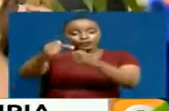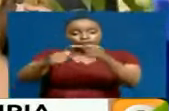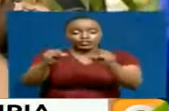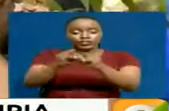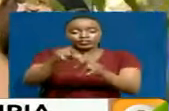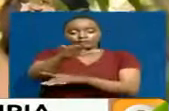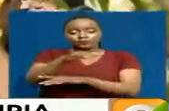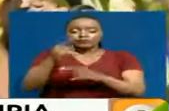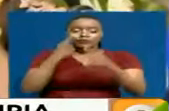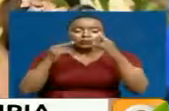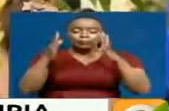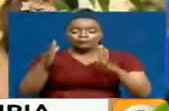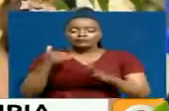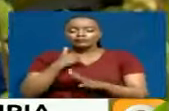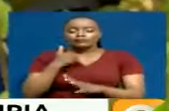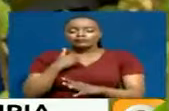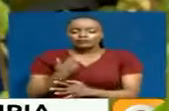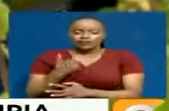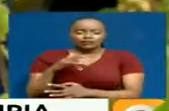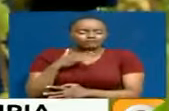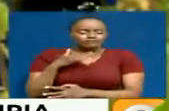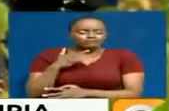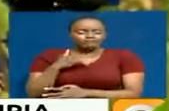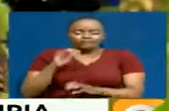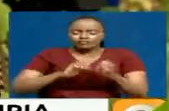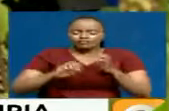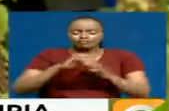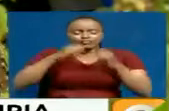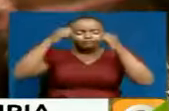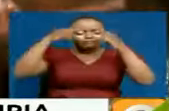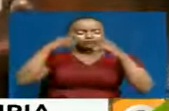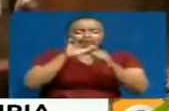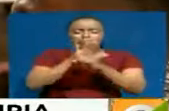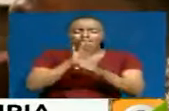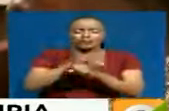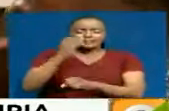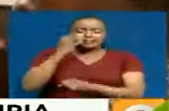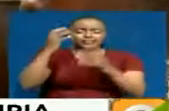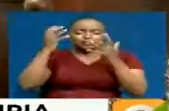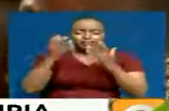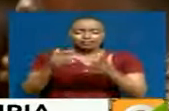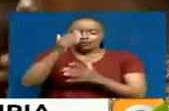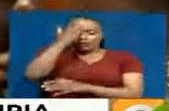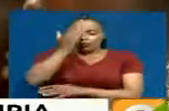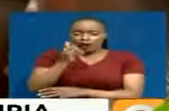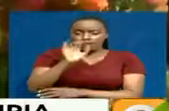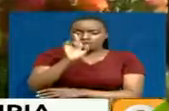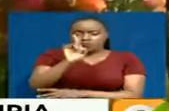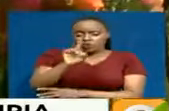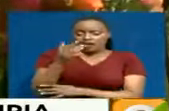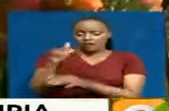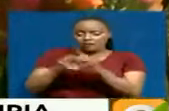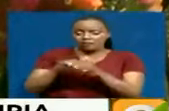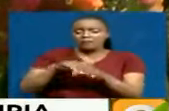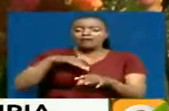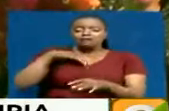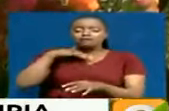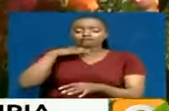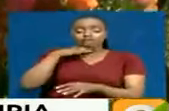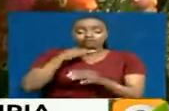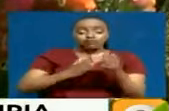inaendelea. Waombolezaji wakiwa wamelemewa na hisia za majonzi na jitimai kwa kumpoteza mpendo wao kwenye tafrani